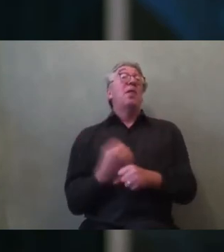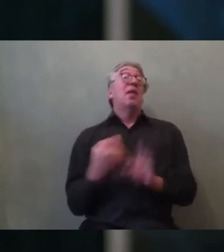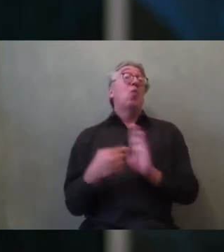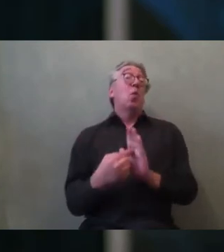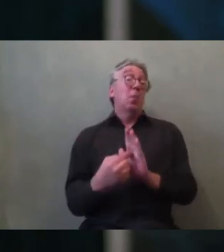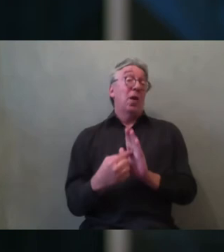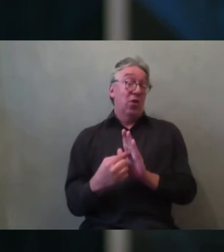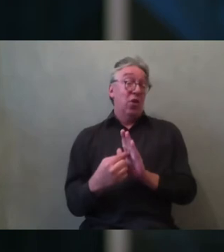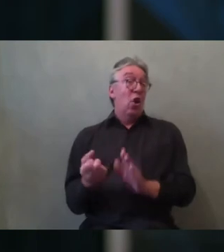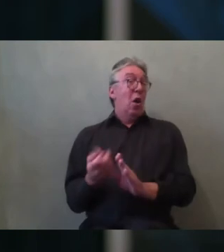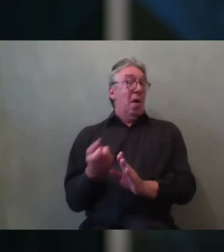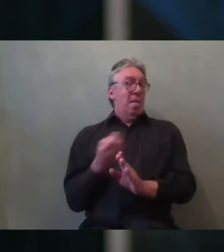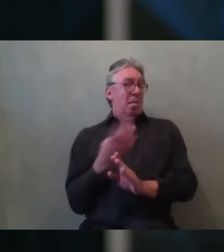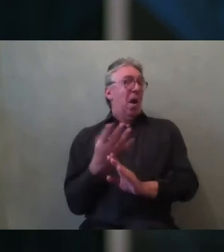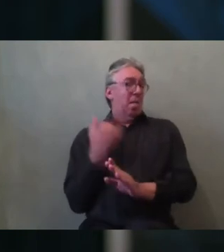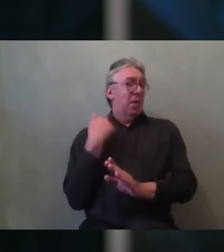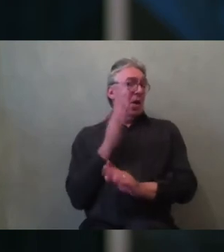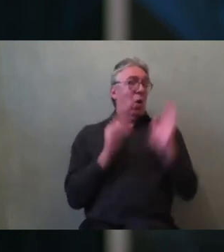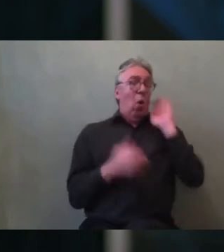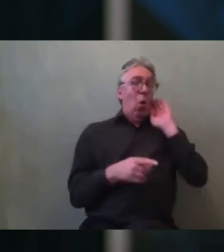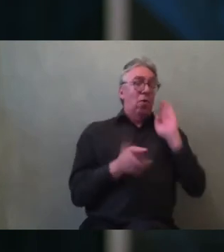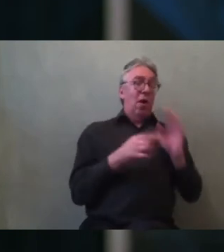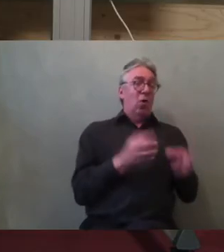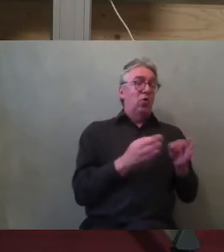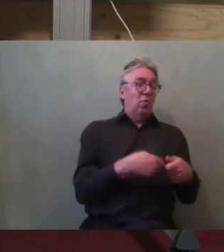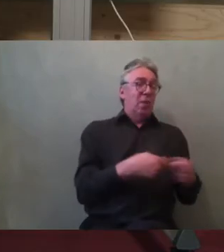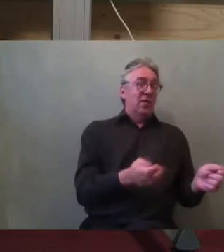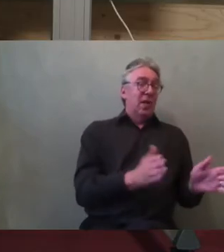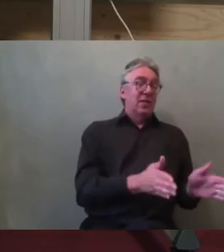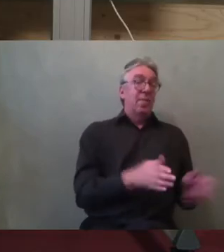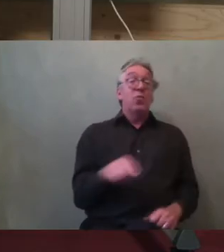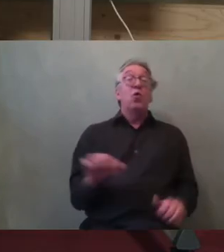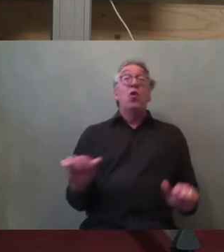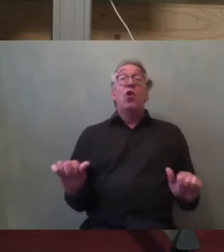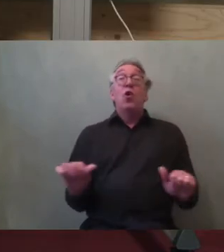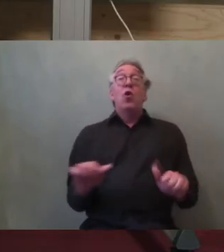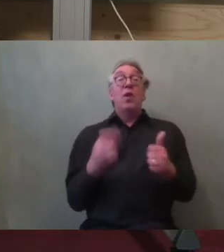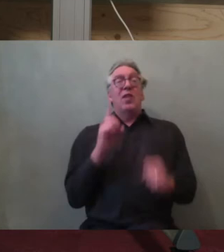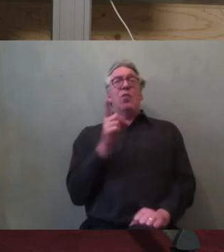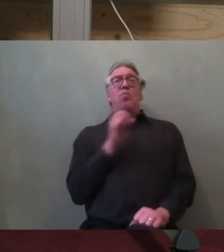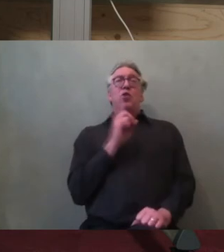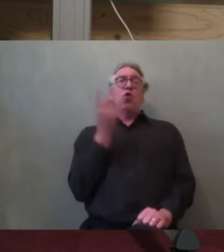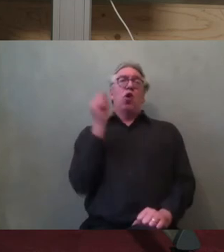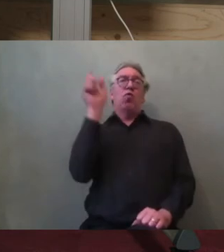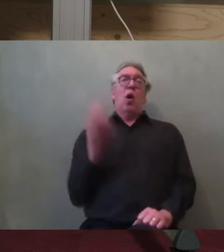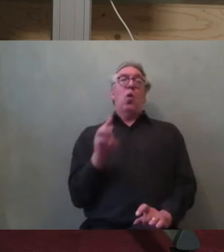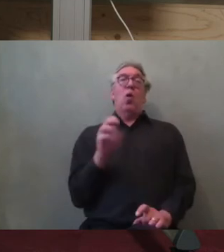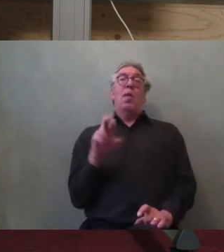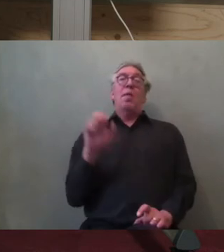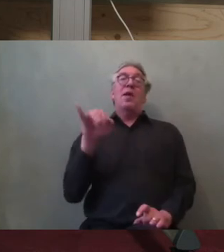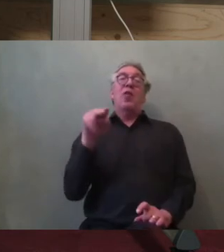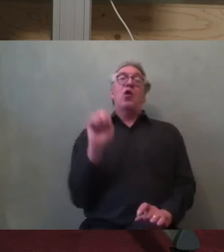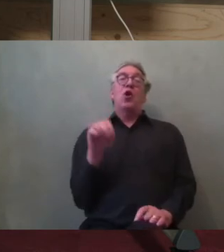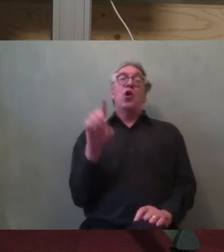de onderzoekspresentatie langskomen. En we beginnen met een bijzondere vrouw, Marianne Dijkshoorn van de Coalitie voor